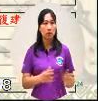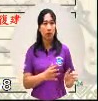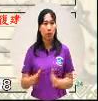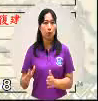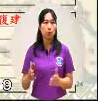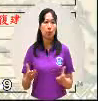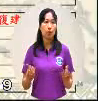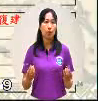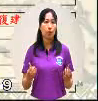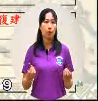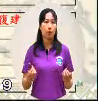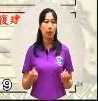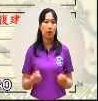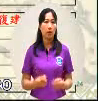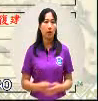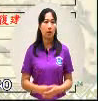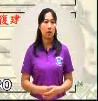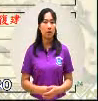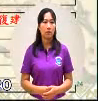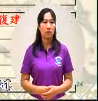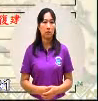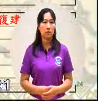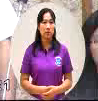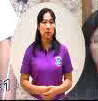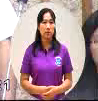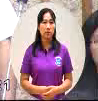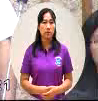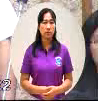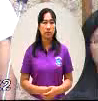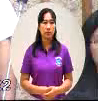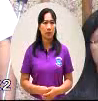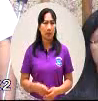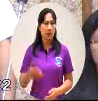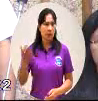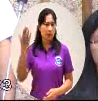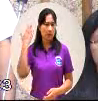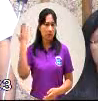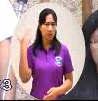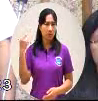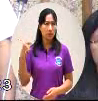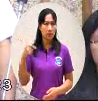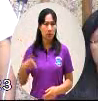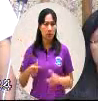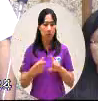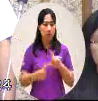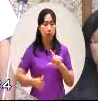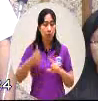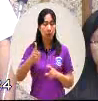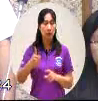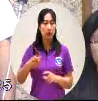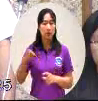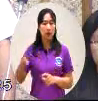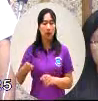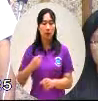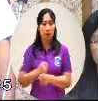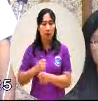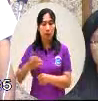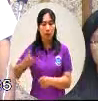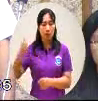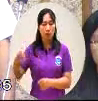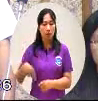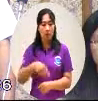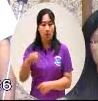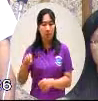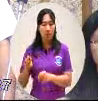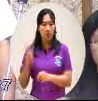好。 上一次中央重建会陈执行长跟那个白杨区长还有本人哈，我们共同一起去勘察会